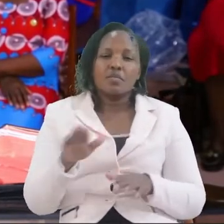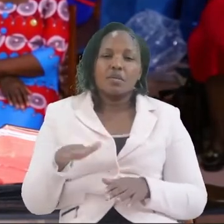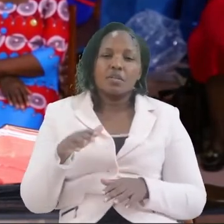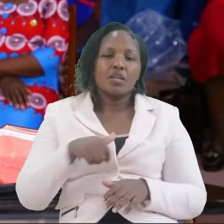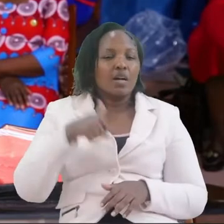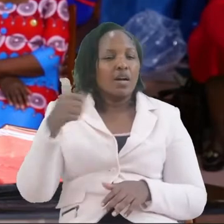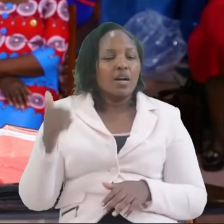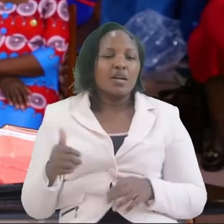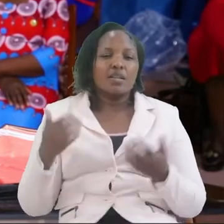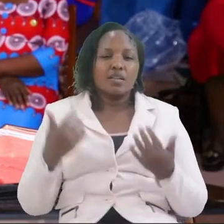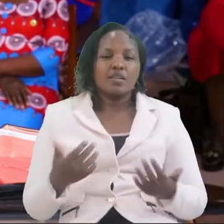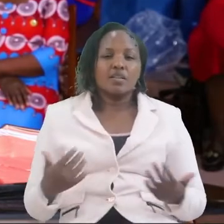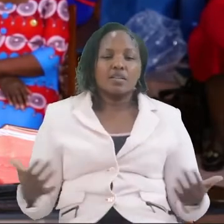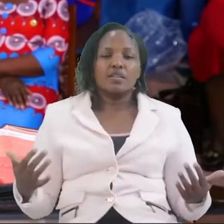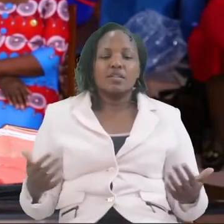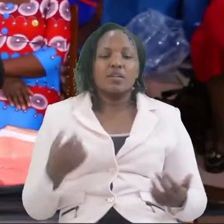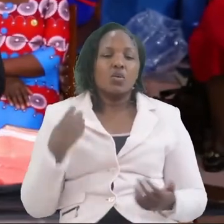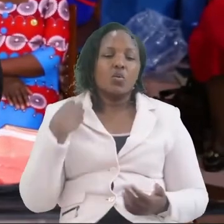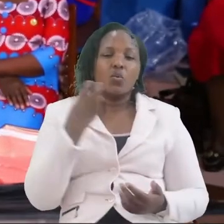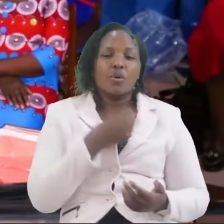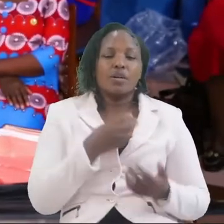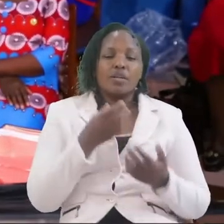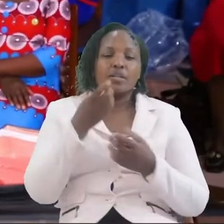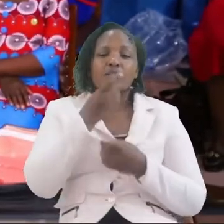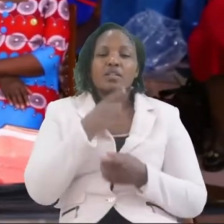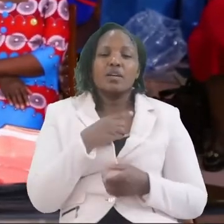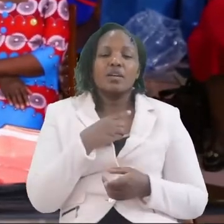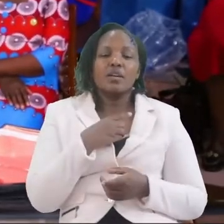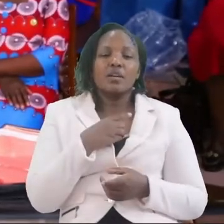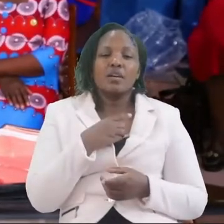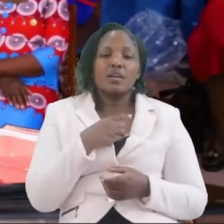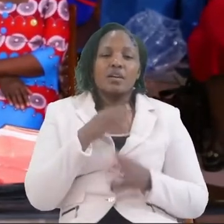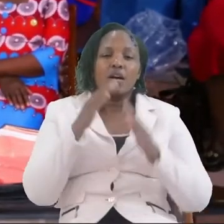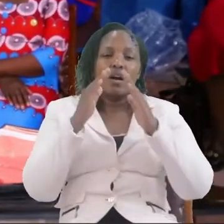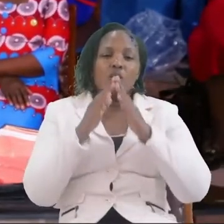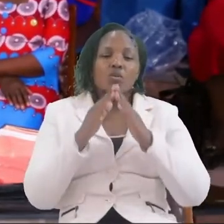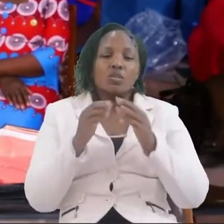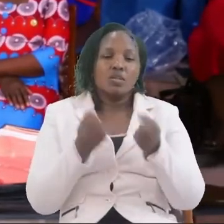zingine zote ambazo tunatamani, manyumba, magari,